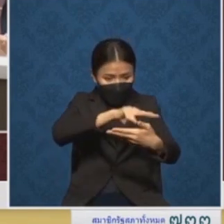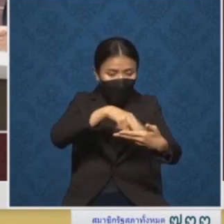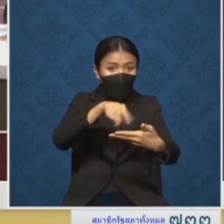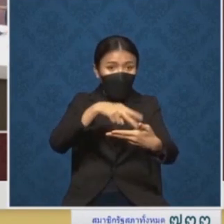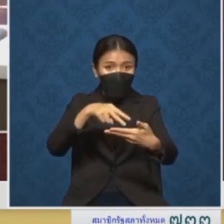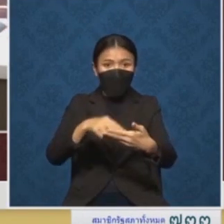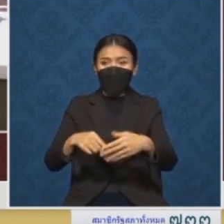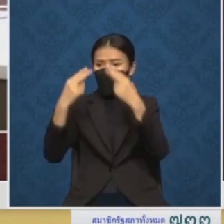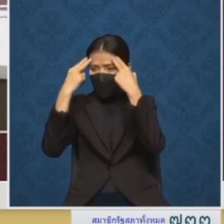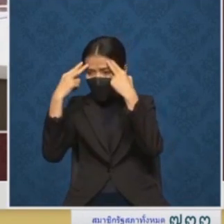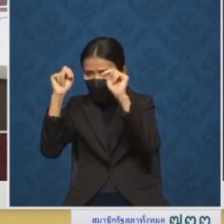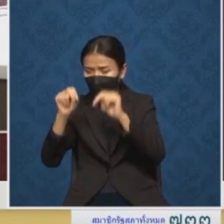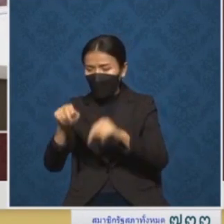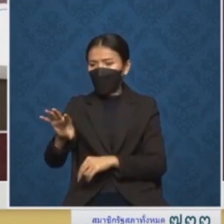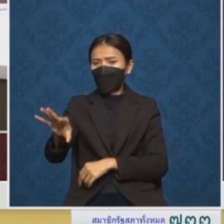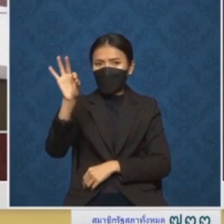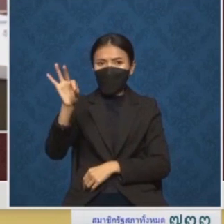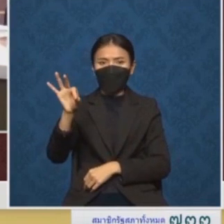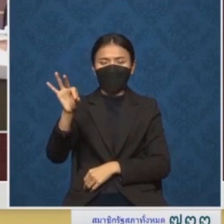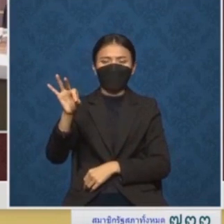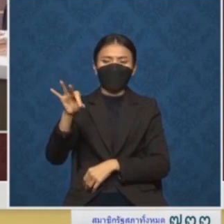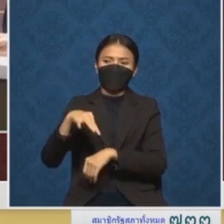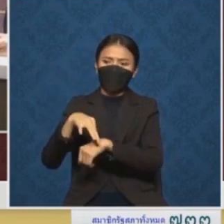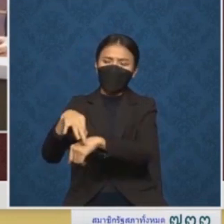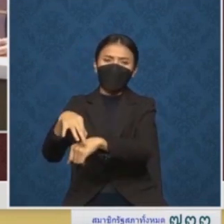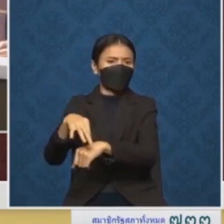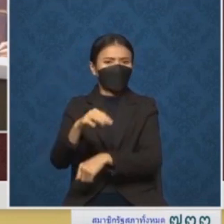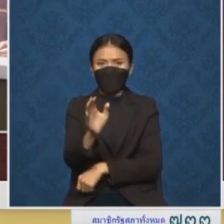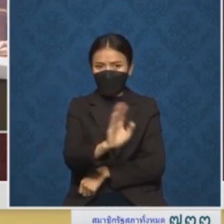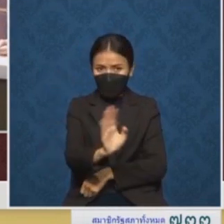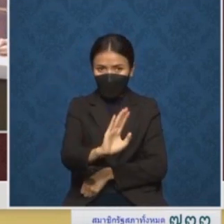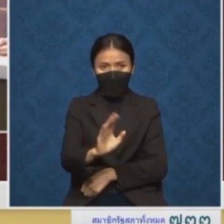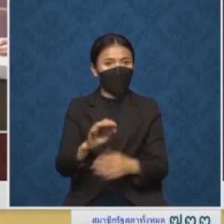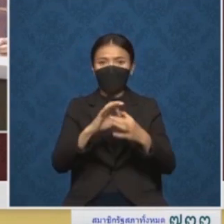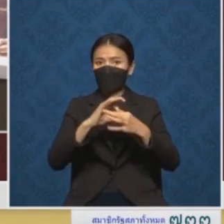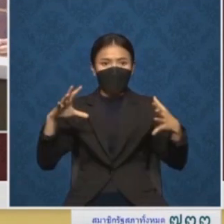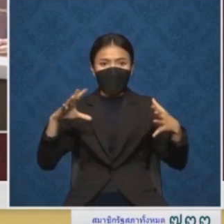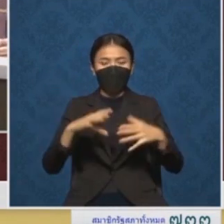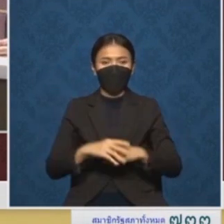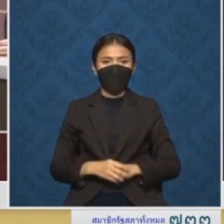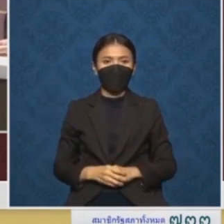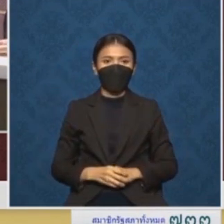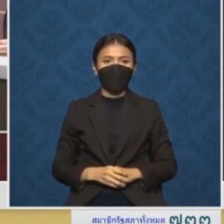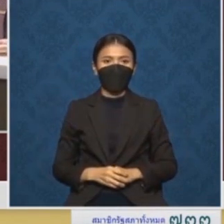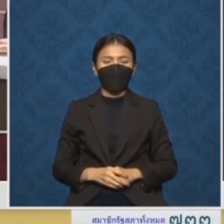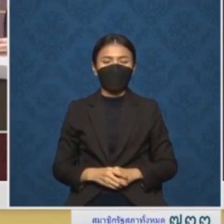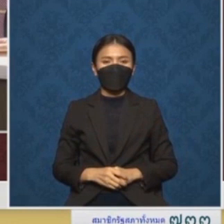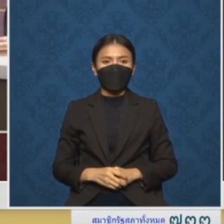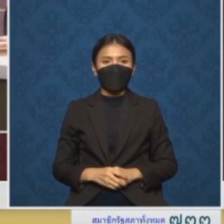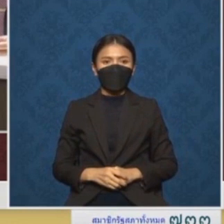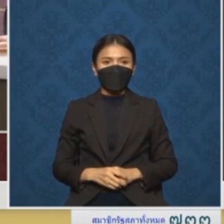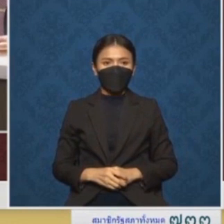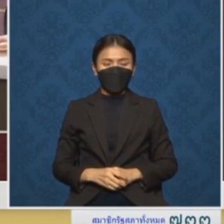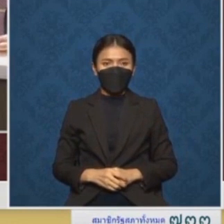ลือกผู้ใดให้ดำรงตำแหน่งนายกรัฐมนตรีการยกเลิกอำนาจของท่านวุฒิสมาชิ